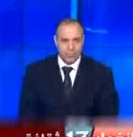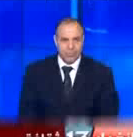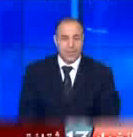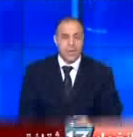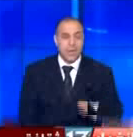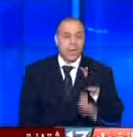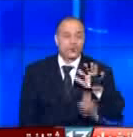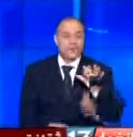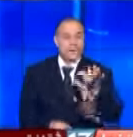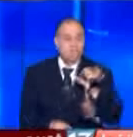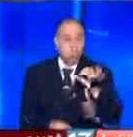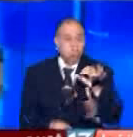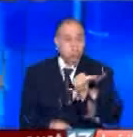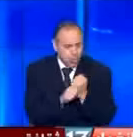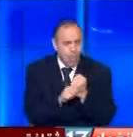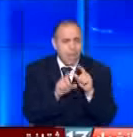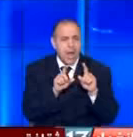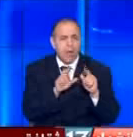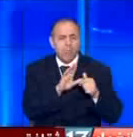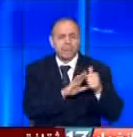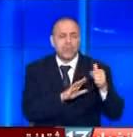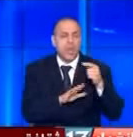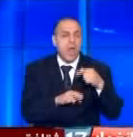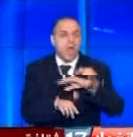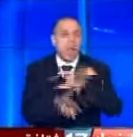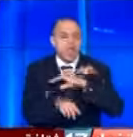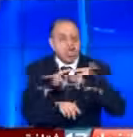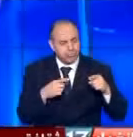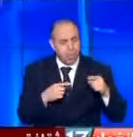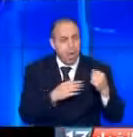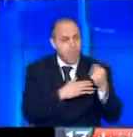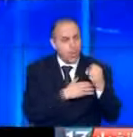نهاية الموعد الإخباري مشاهدينا الكرام، إليكم فيما يلي تذكيرا بالعناوين.